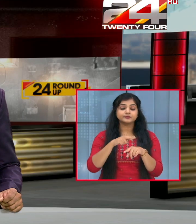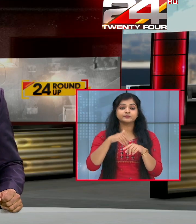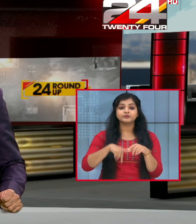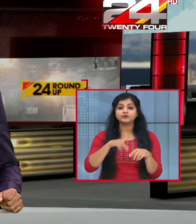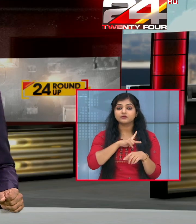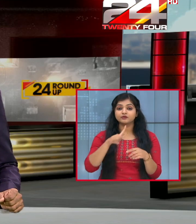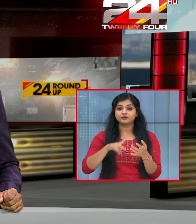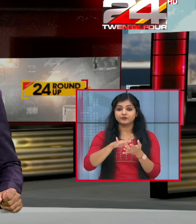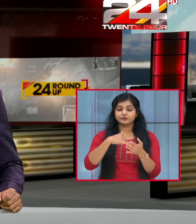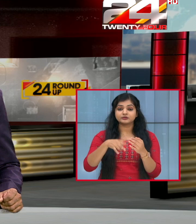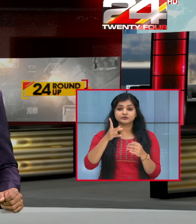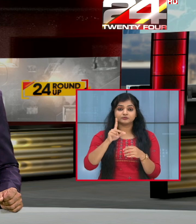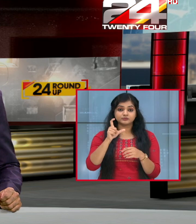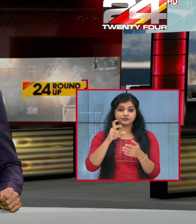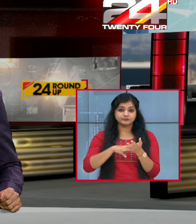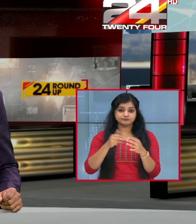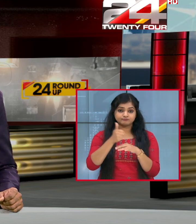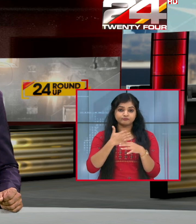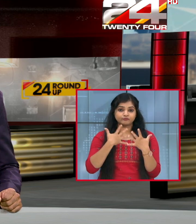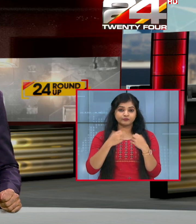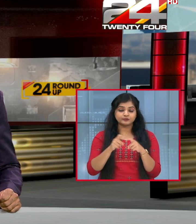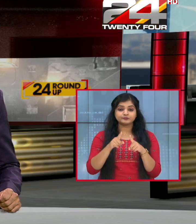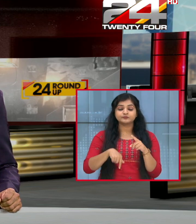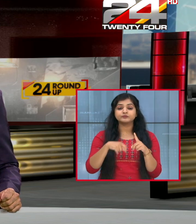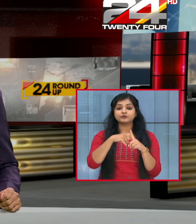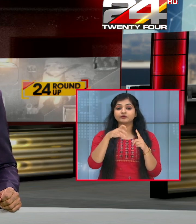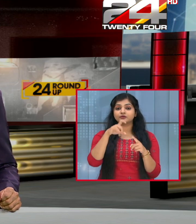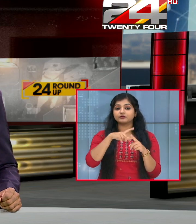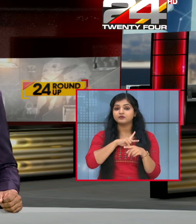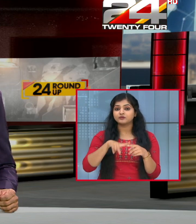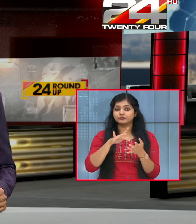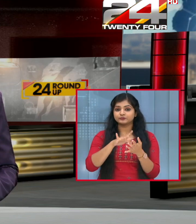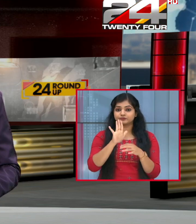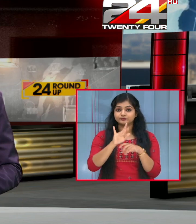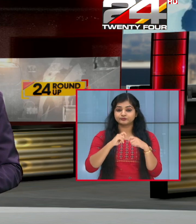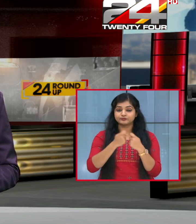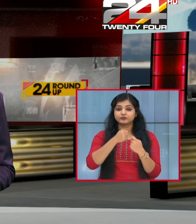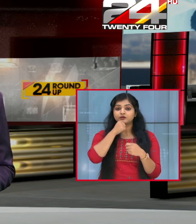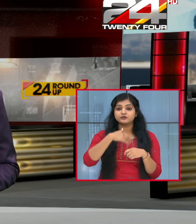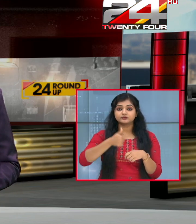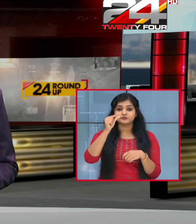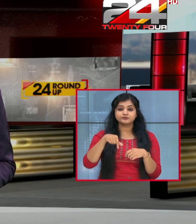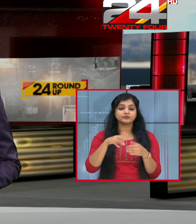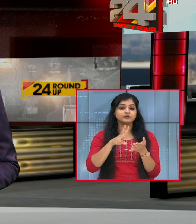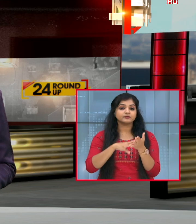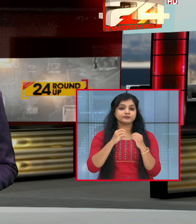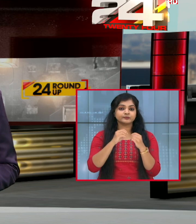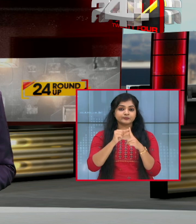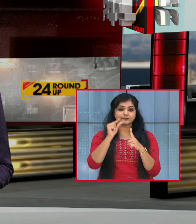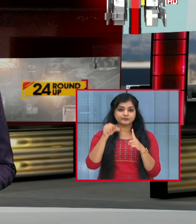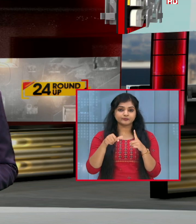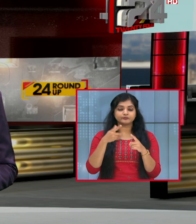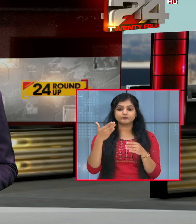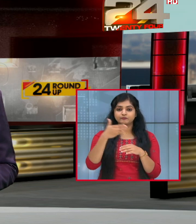കർണാടകയിൽ ഉപമുഖ്യമന്ത്രിയാകാൻ താൽപര്യം പ്രകടിപ്പിച്ച് സംസ്ഥാന കോൺഗ്രസിലെ മുതിർന്ന നേതാവായ എം ബി പാട്ടീലും രംഗത്തുണ്ട്. അന്തിമ തീരുമാനം